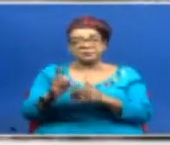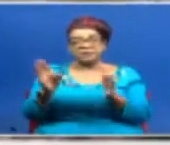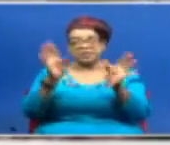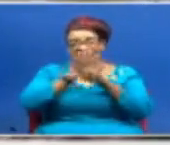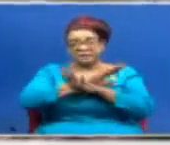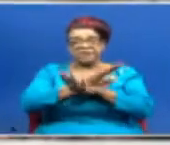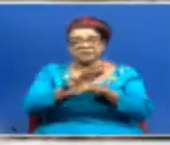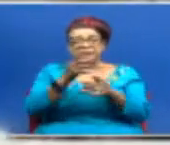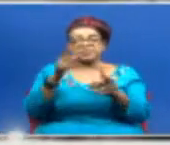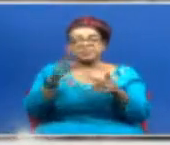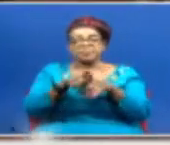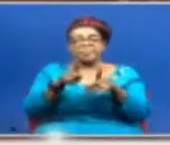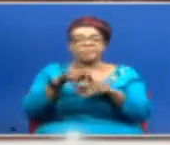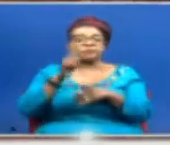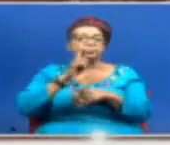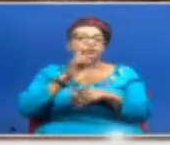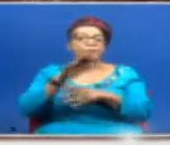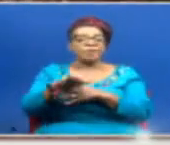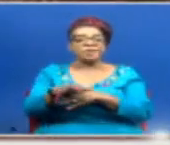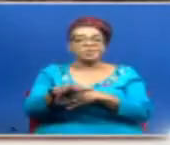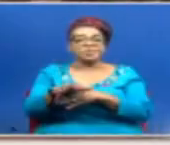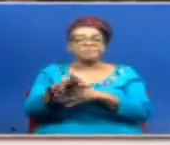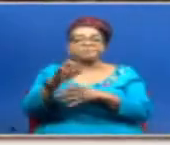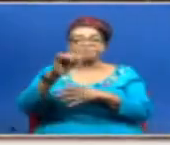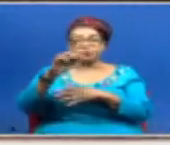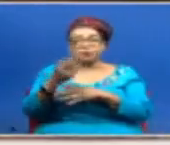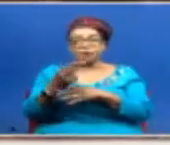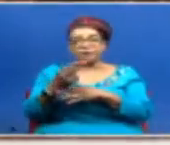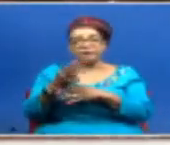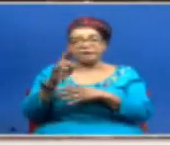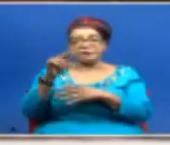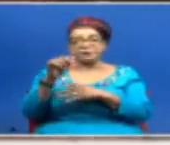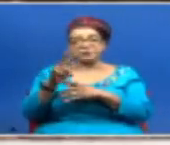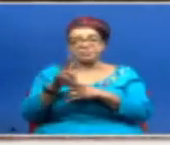hata kesho asubuhi. Ruth Sarmoi, NTV.